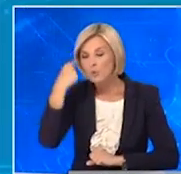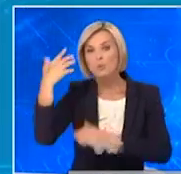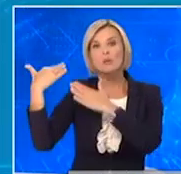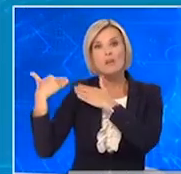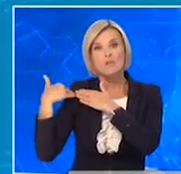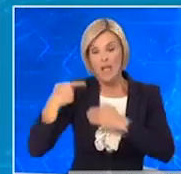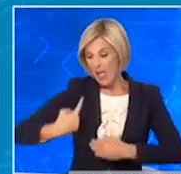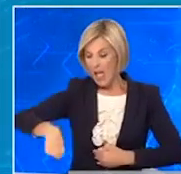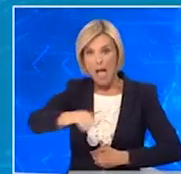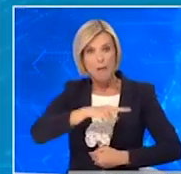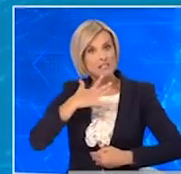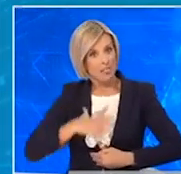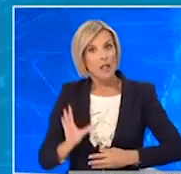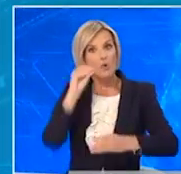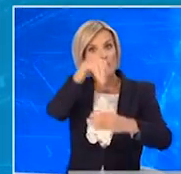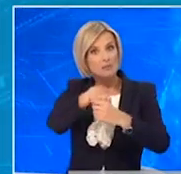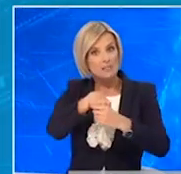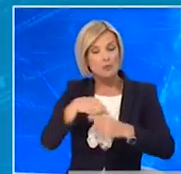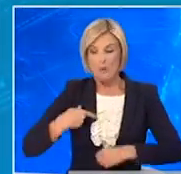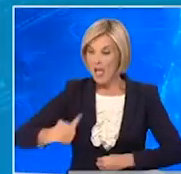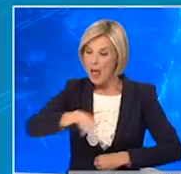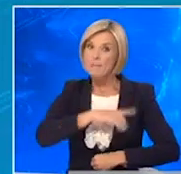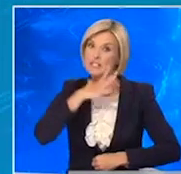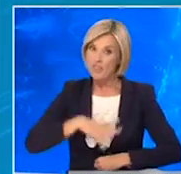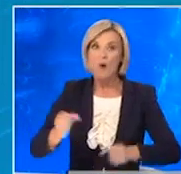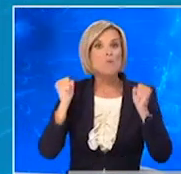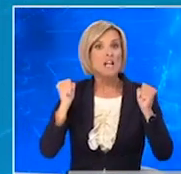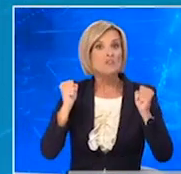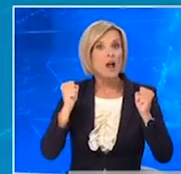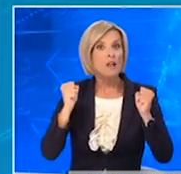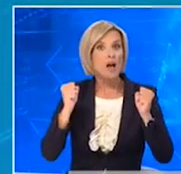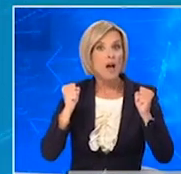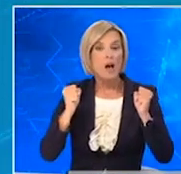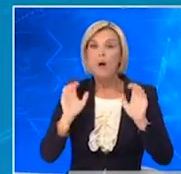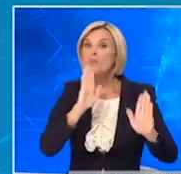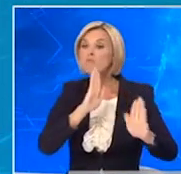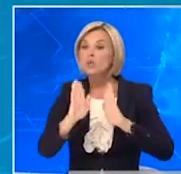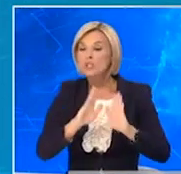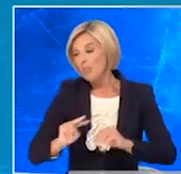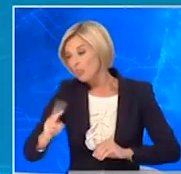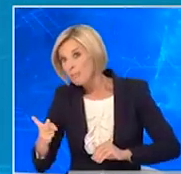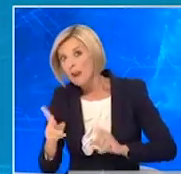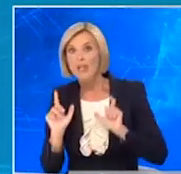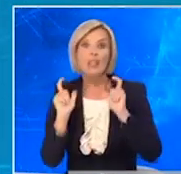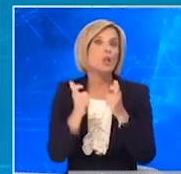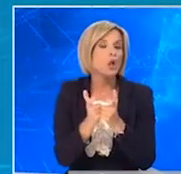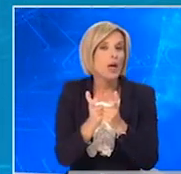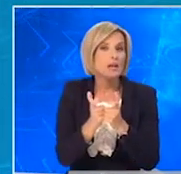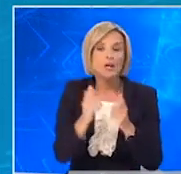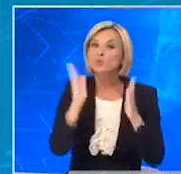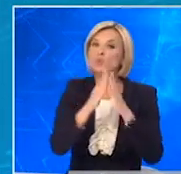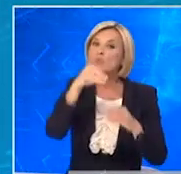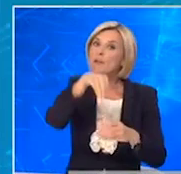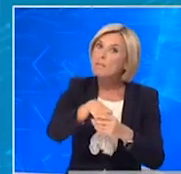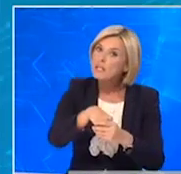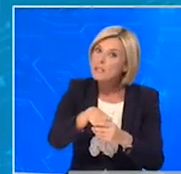συμμετέχουμε ή όπου πηγαίνουμε, αν θέλουμε να είμαστε ασφαλείς. Και να είμαστε ασφαλείς όχι για μας. Να είμαστε ασφαλείς και για τους διπλανούς μας, για τους ανθρώπους που στο σπίτι μπορεί να